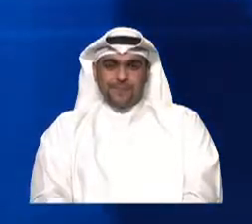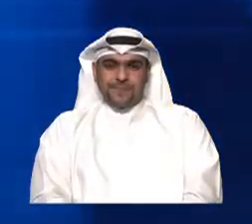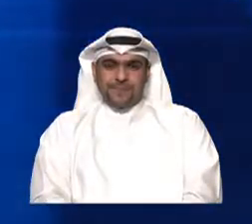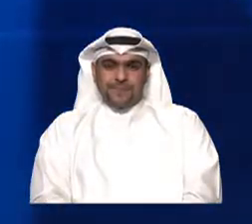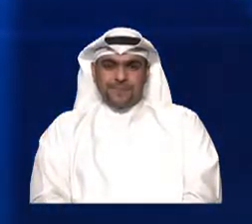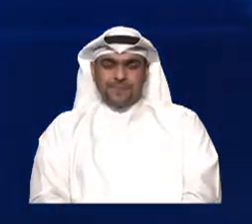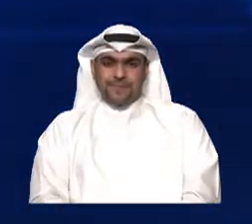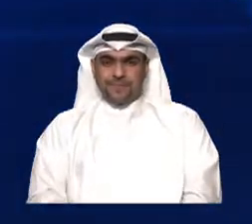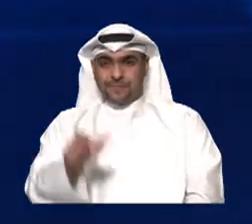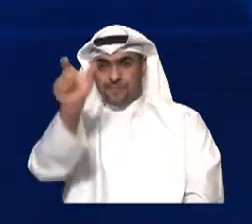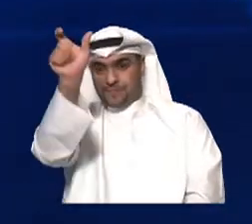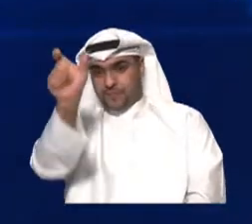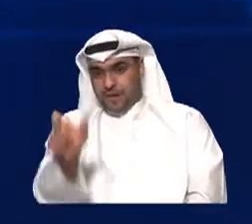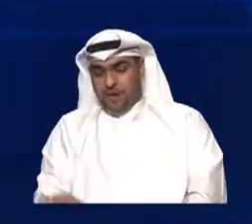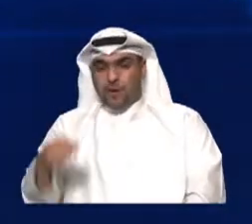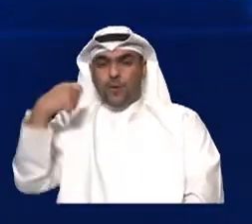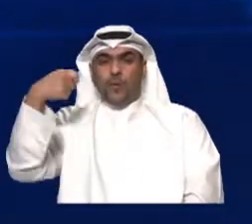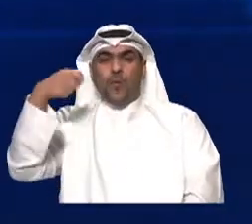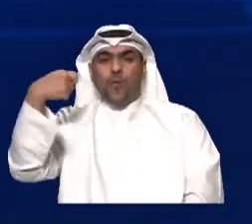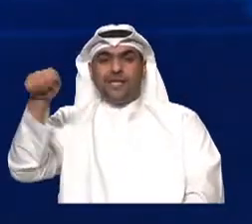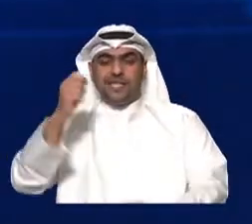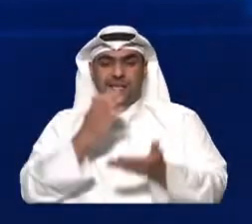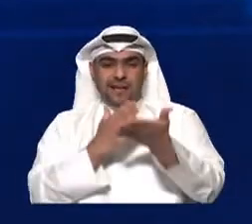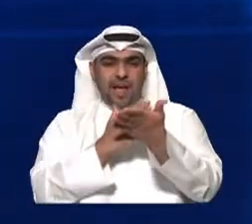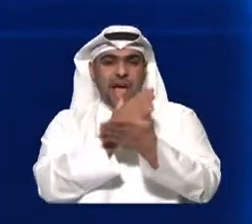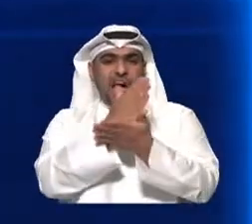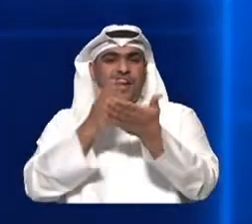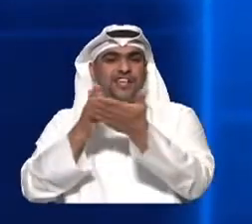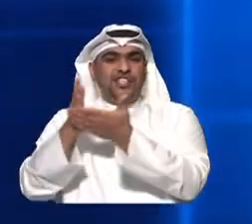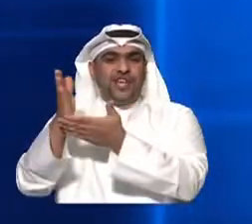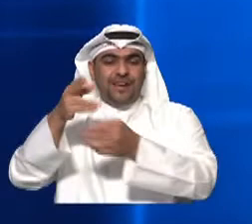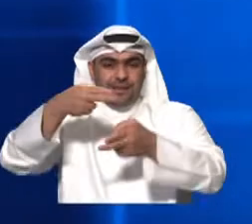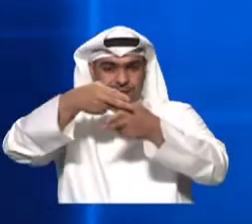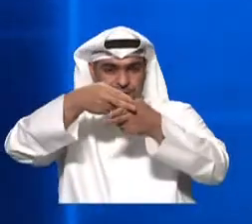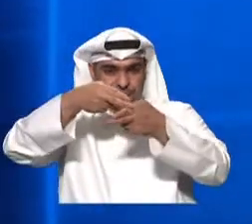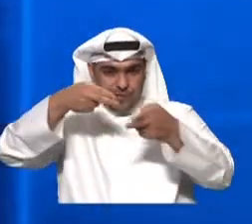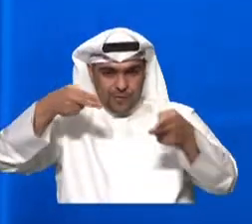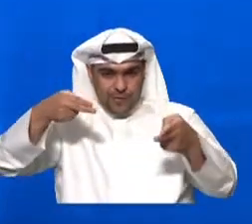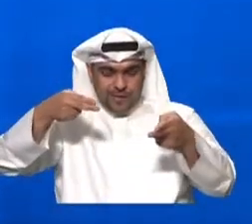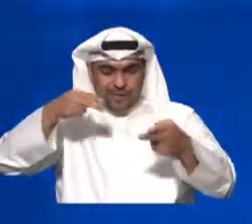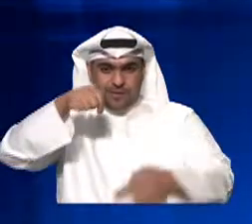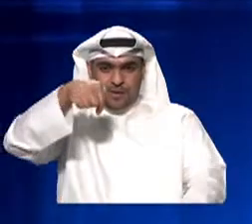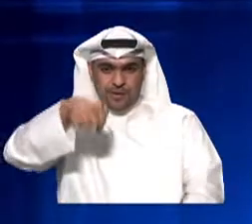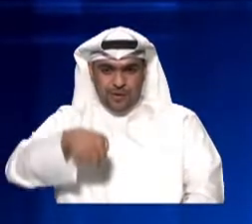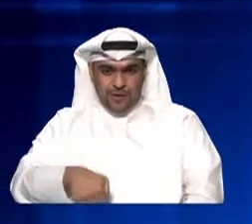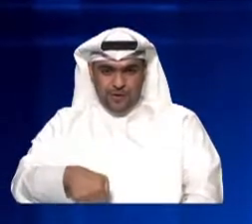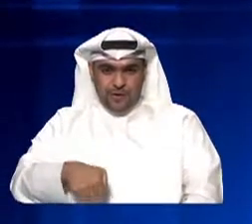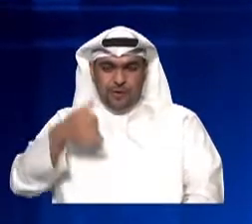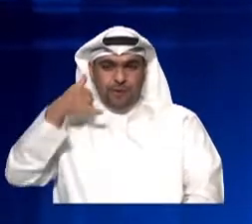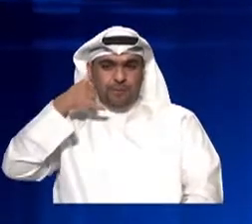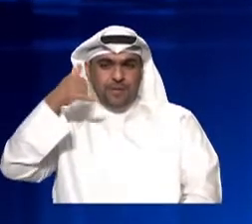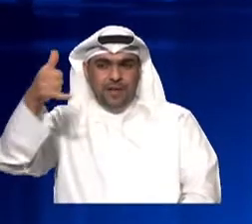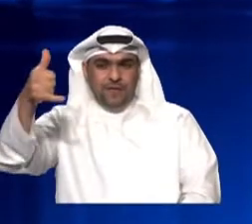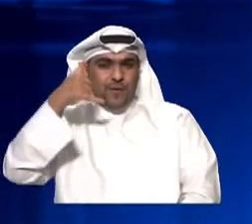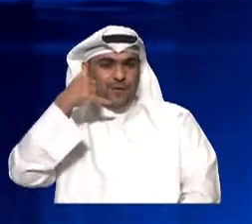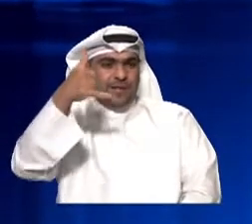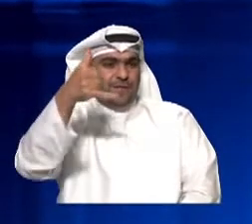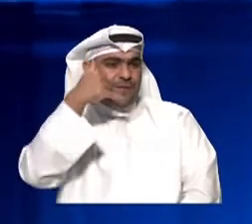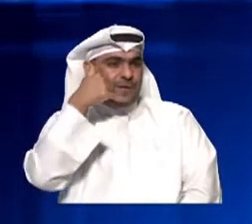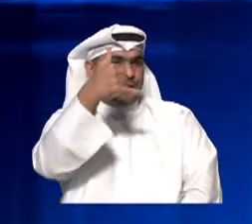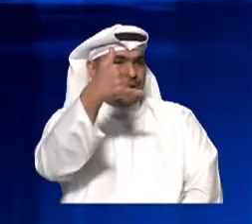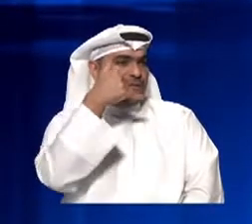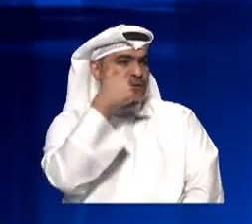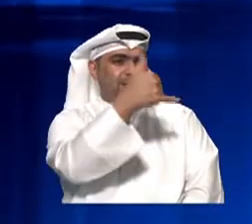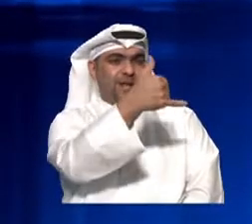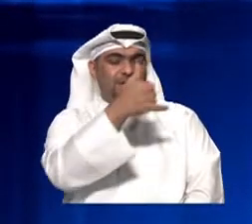أجرى وزير الخارجية وزير الدولة لشؤون مجلس الوزراء الشيخ الدكتور أحمد ناصر محمد الصباح اتصالات هاتفية أمس الأربعاء واليوم